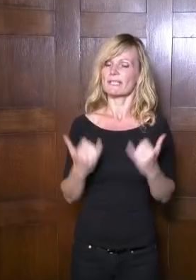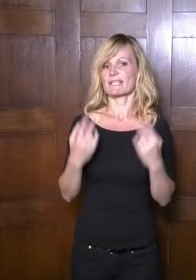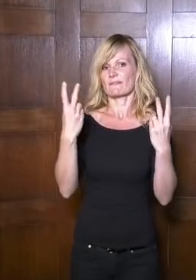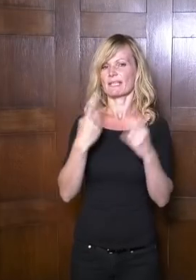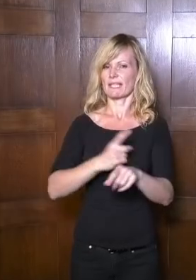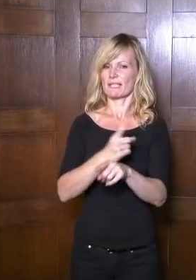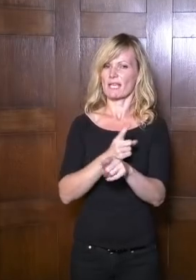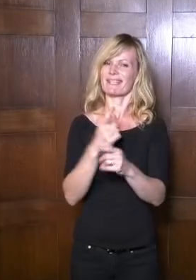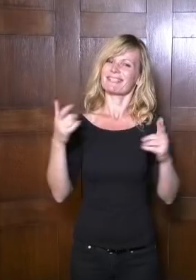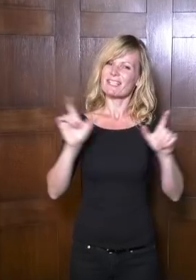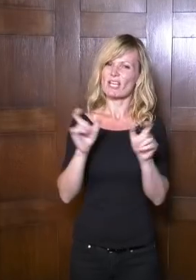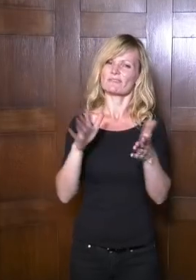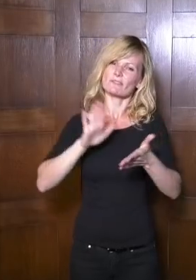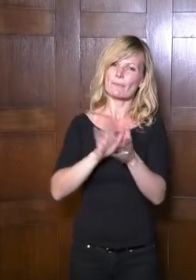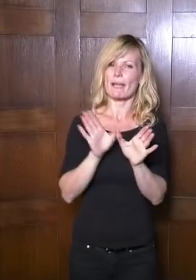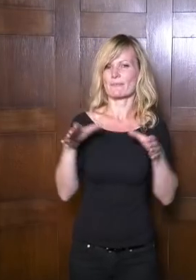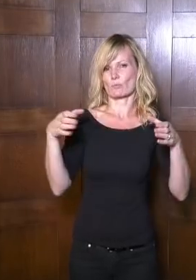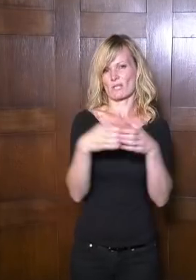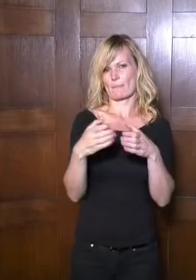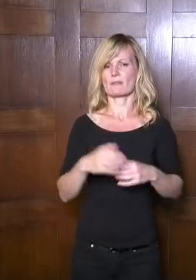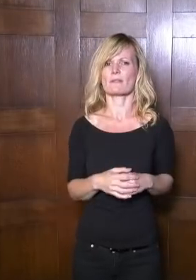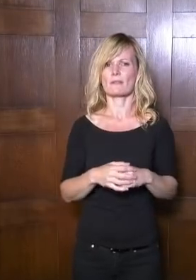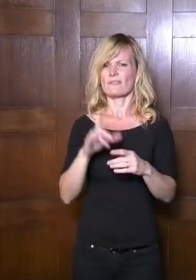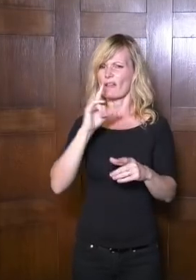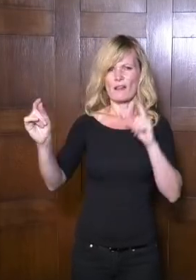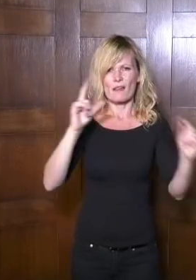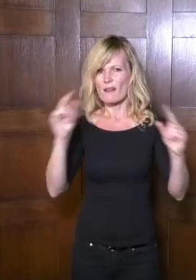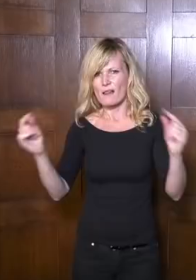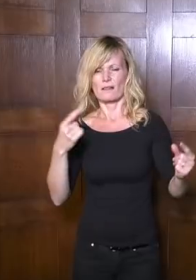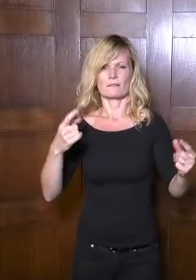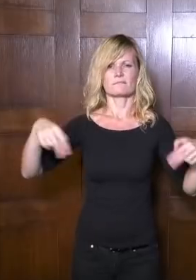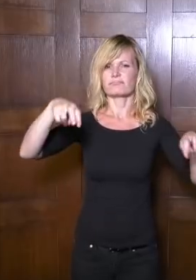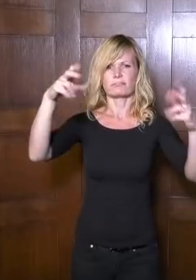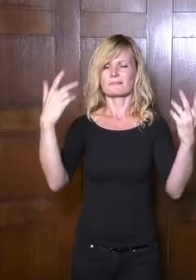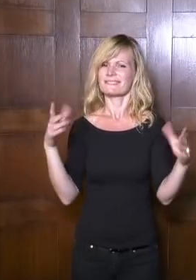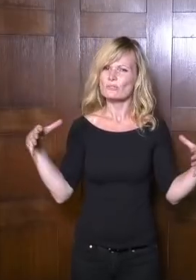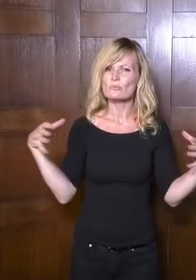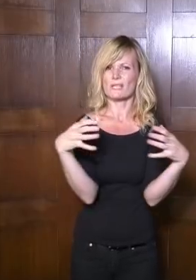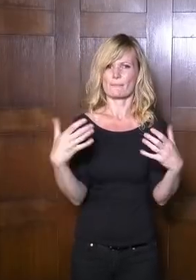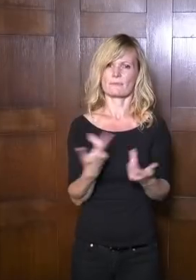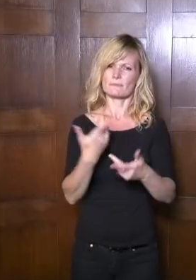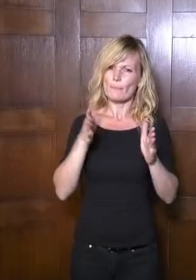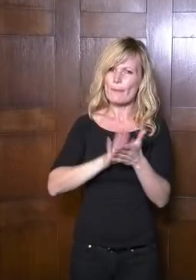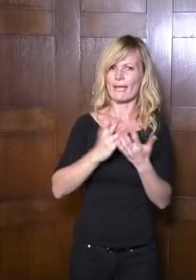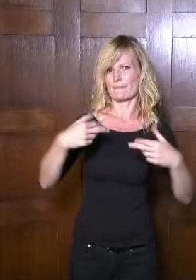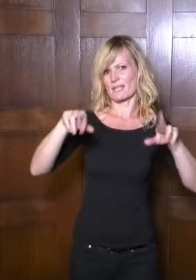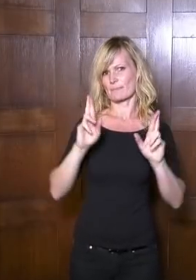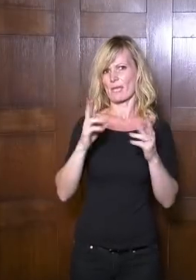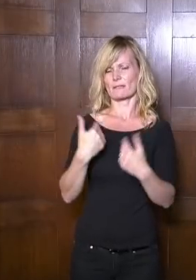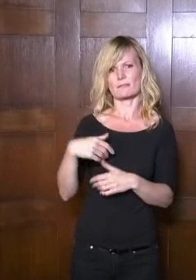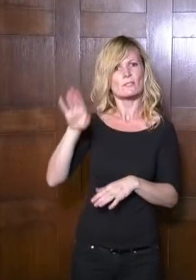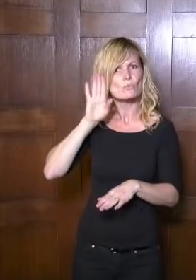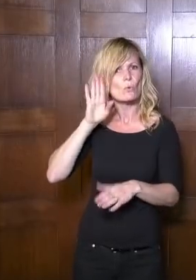wir uns nicht auseinandertreiben lassen, dass wir uns gegenseitig respektieren und auch